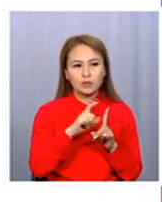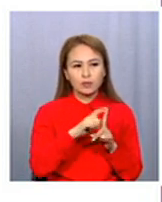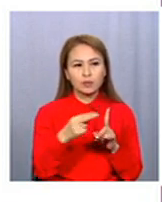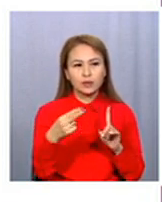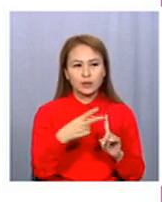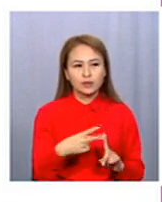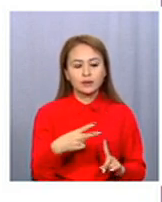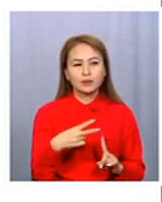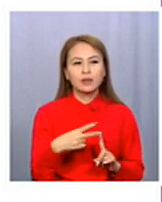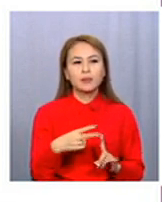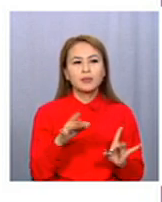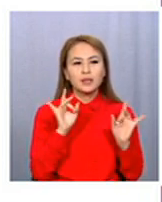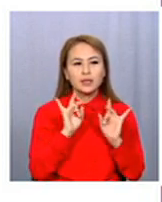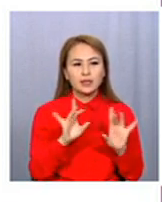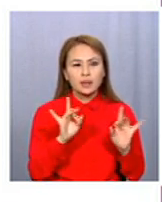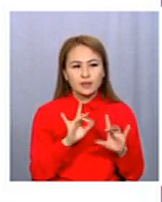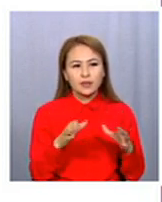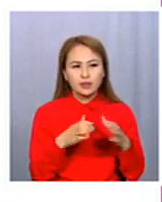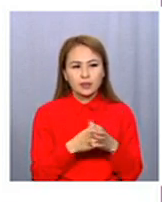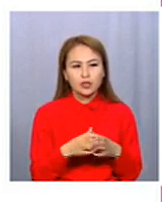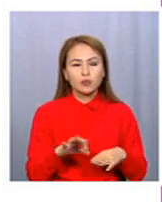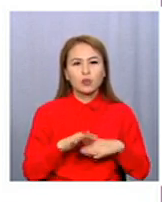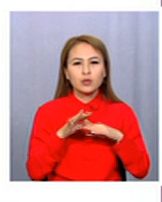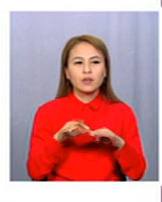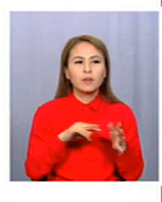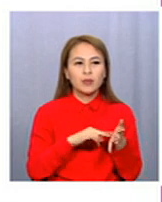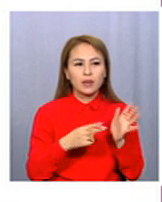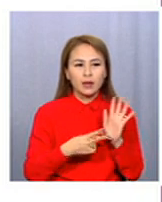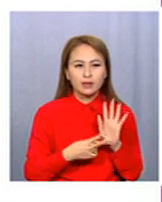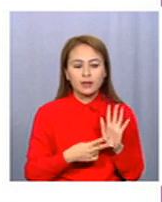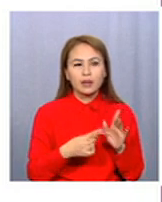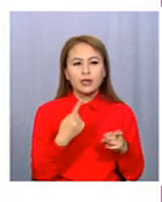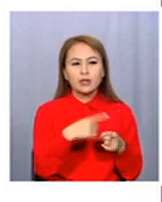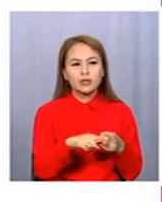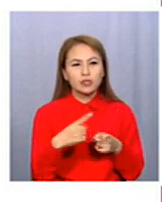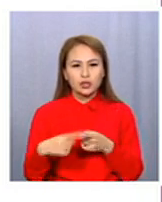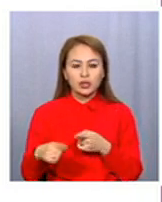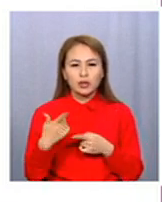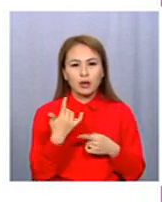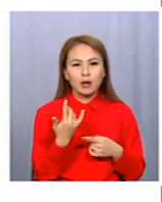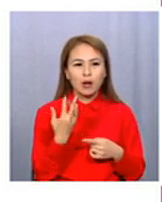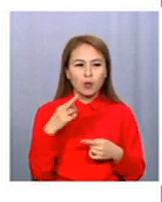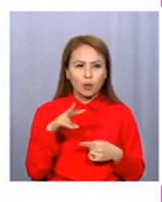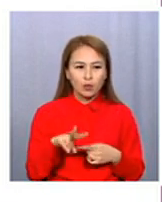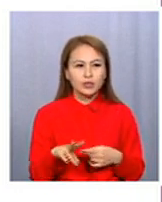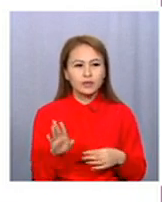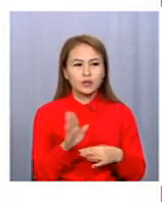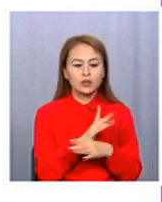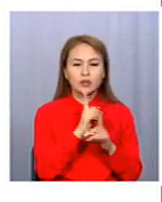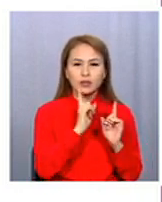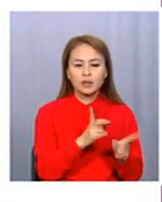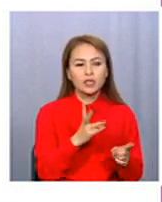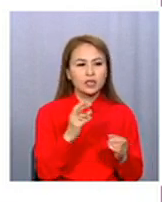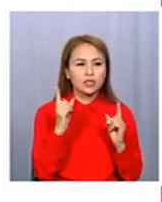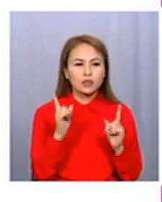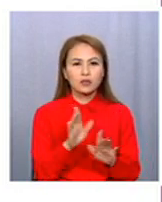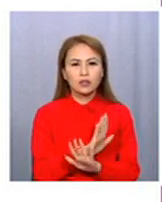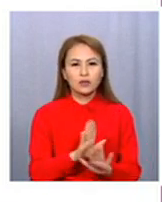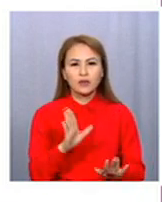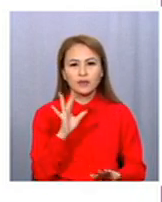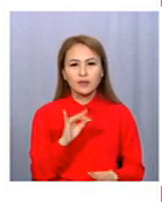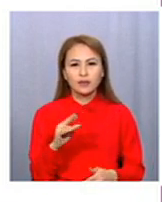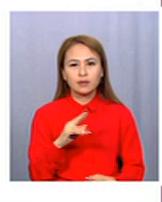и тексте. Пересказывали текст, используя план. Различали глаголы совершенного и